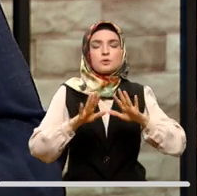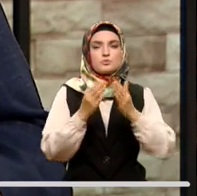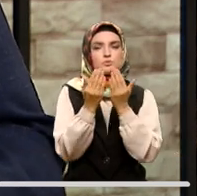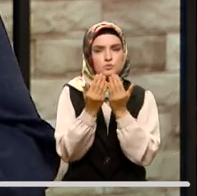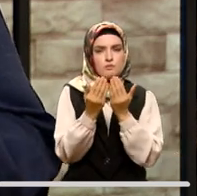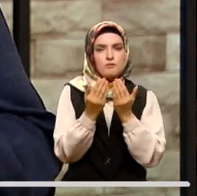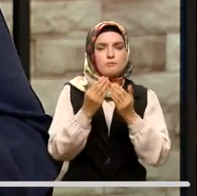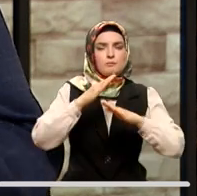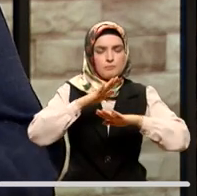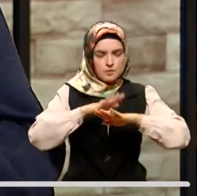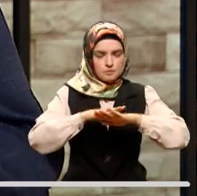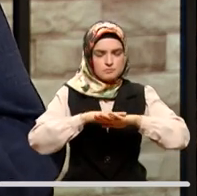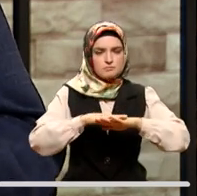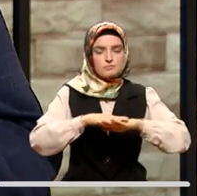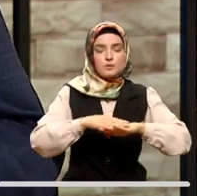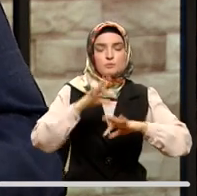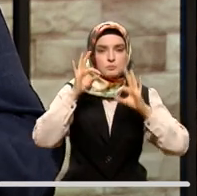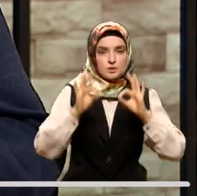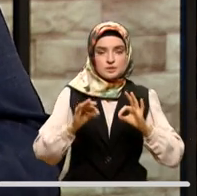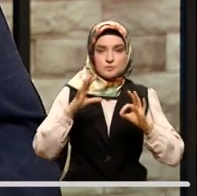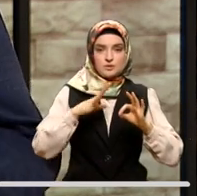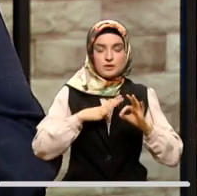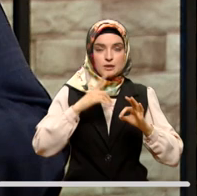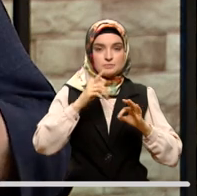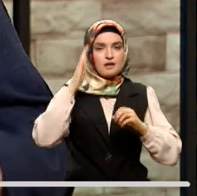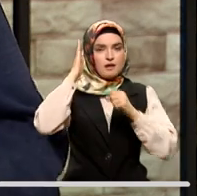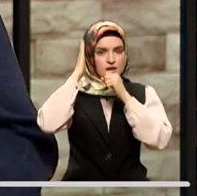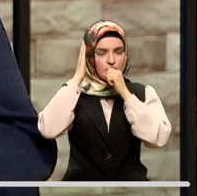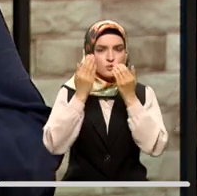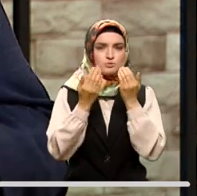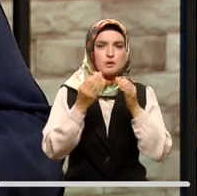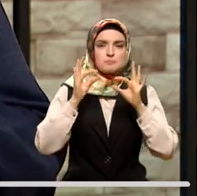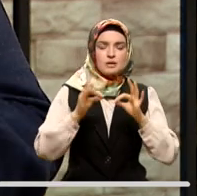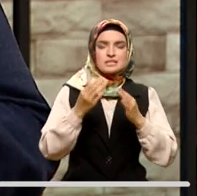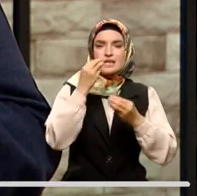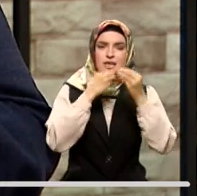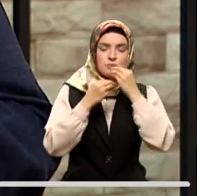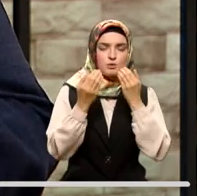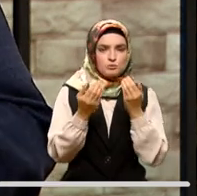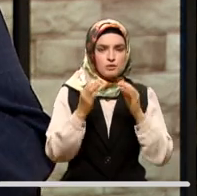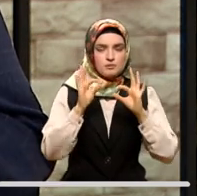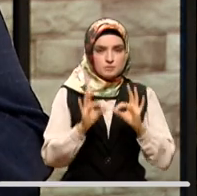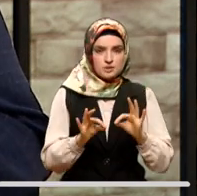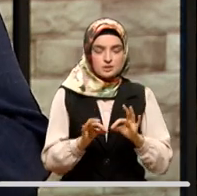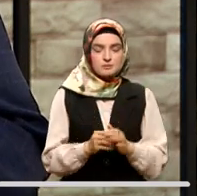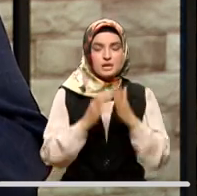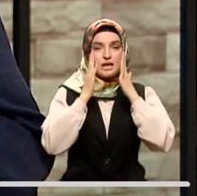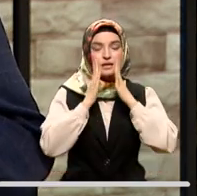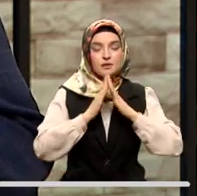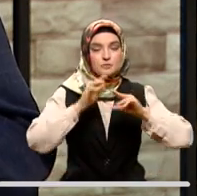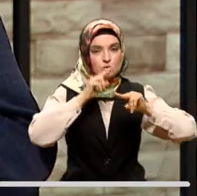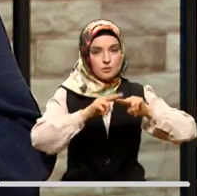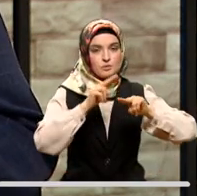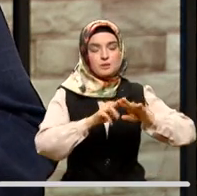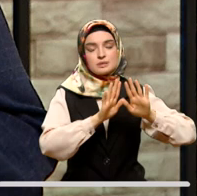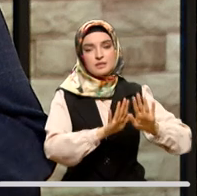Yani bir namaz duasıyla başlarız. Ezan duasıyla başlarız, yemek duasıyla başlarız, kısa kısa da elhamdülillah öğretmemiz bile